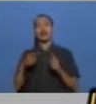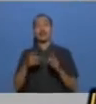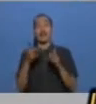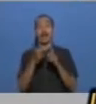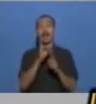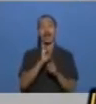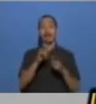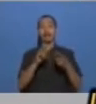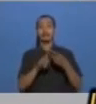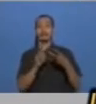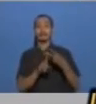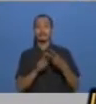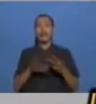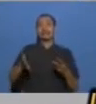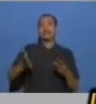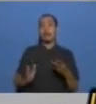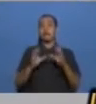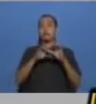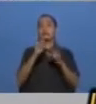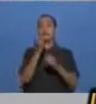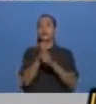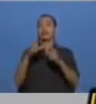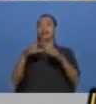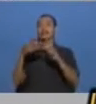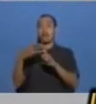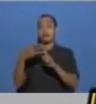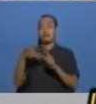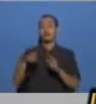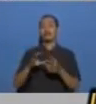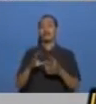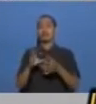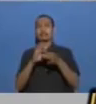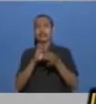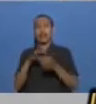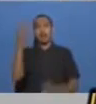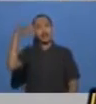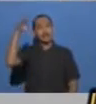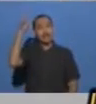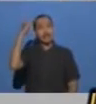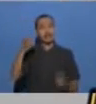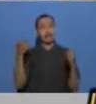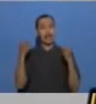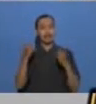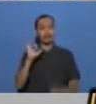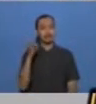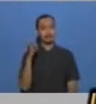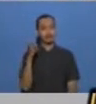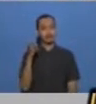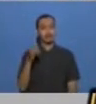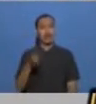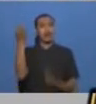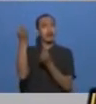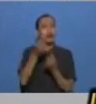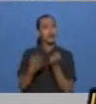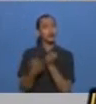Inklusi dan Gerakan Advokasi Difabel atau SIGAP Indonesia, yang bekerja sama dengan Dinas Kesehatan Daerah Istimewa Yogyakarta atas dukungan dana dari